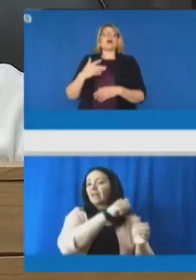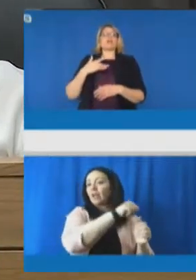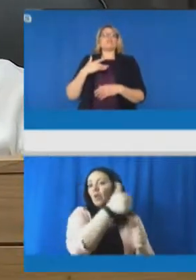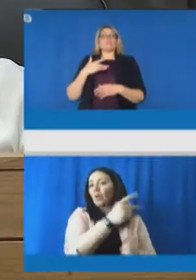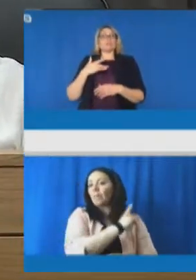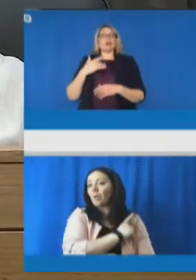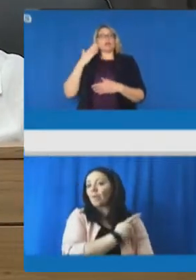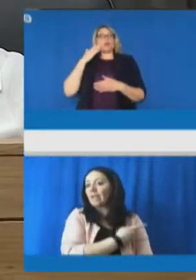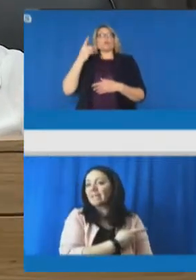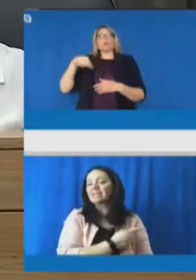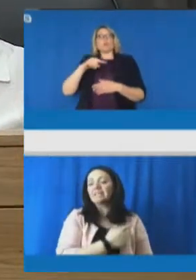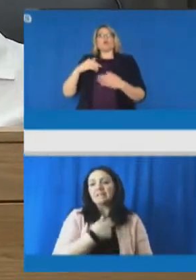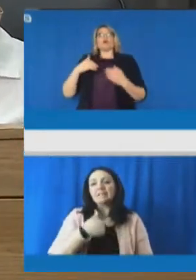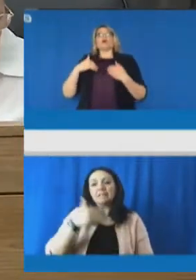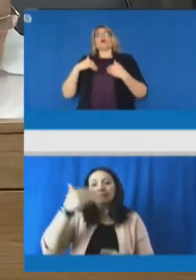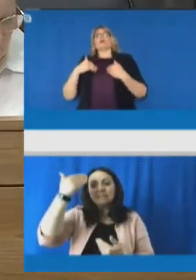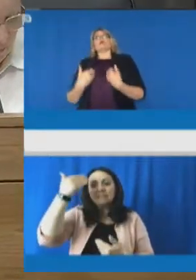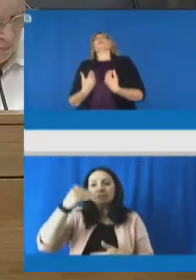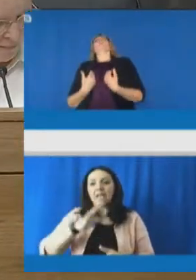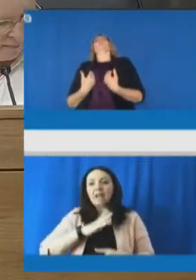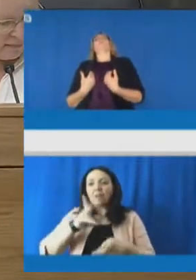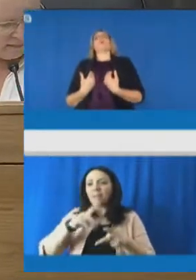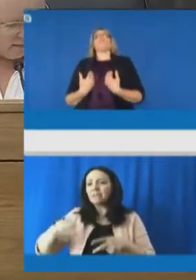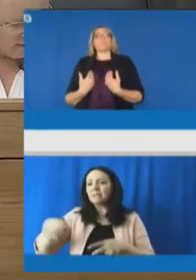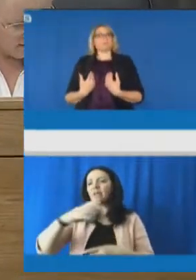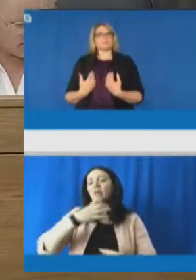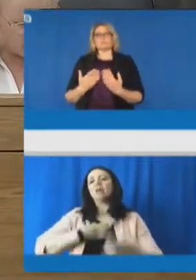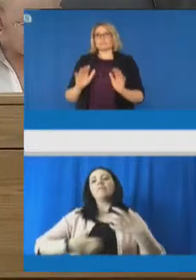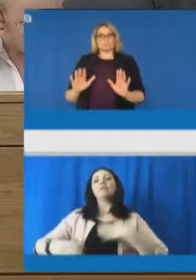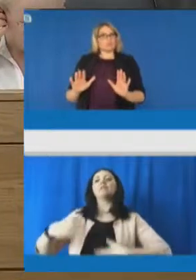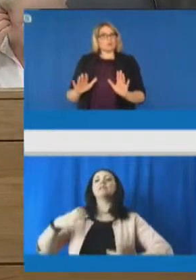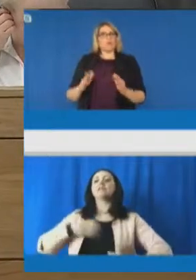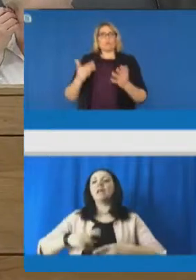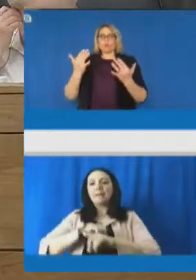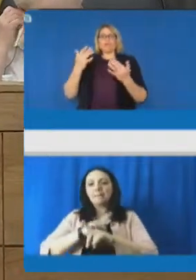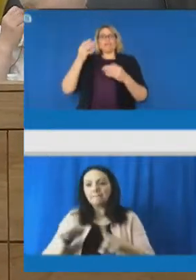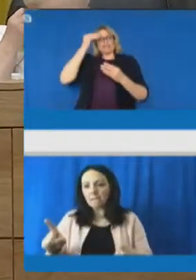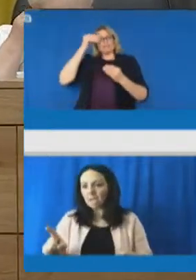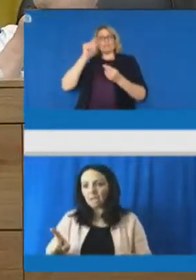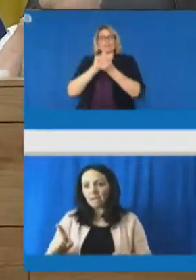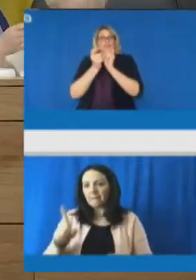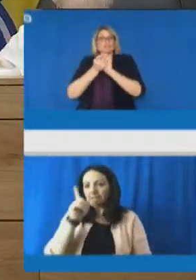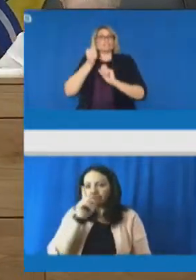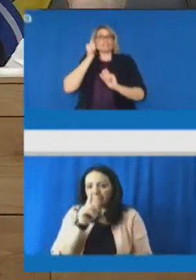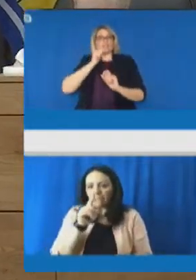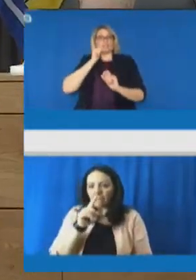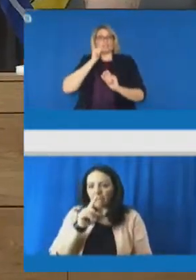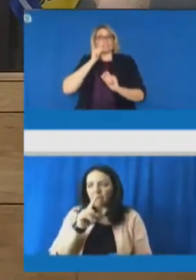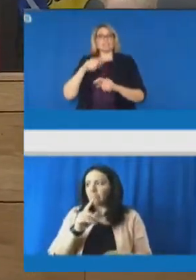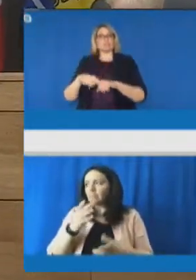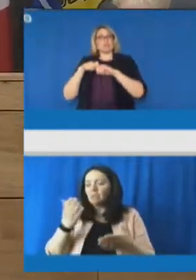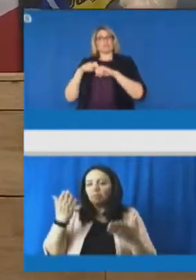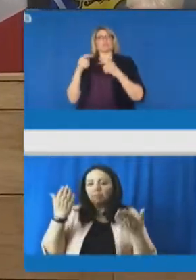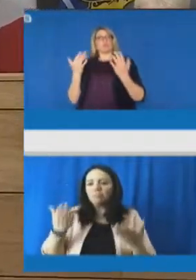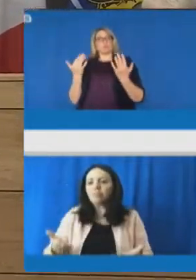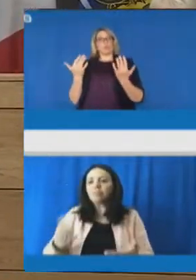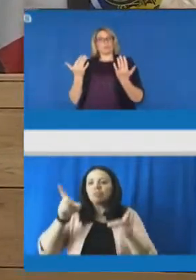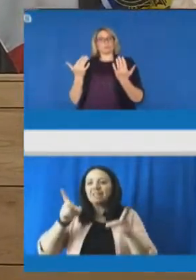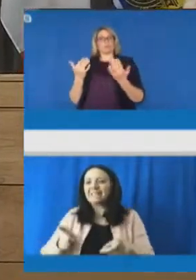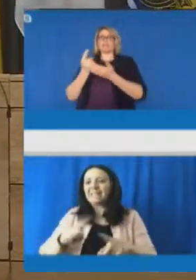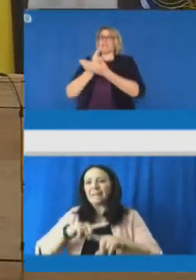Radio-Canada. Oui, merci, Bruce. C'est une question pour Dr. Russell. Alors, Dr. Russell, j'aimerais que vous